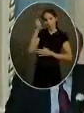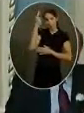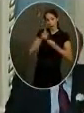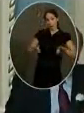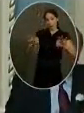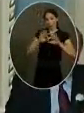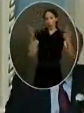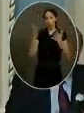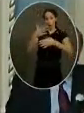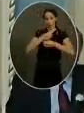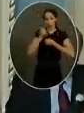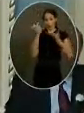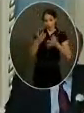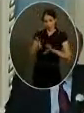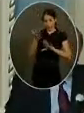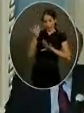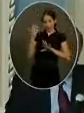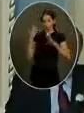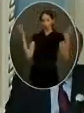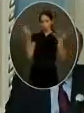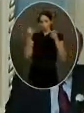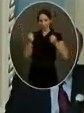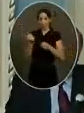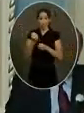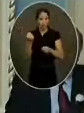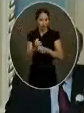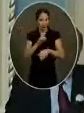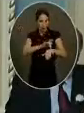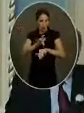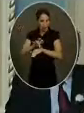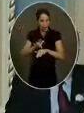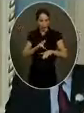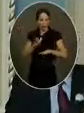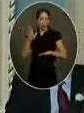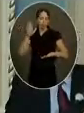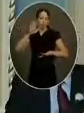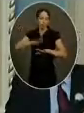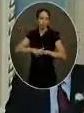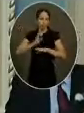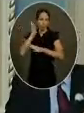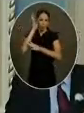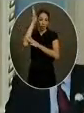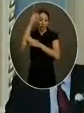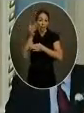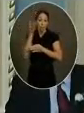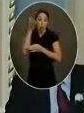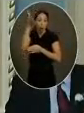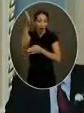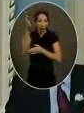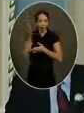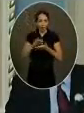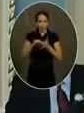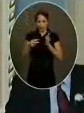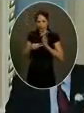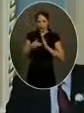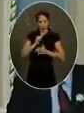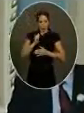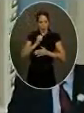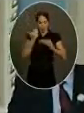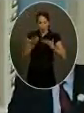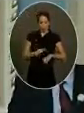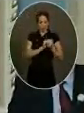adopté ou ce sur quoi nous pouvons agir sont essentiellement sur des projets à venir. Nous n'allons pas